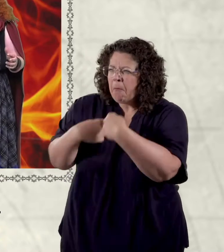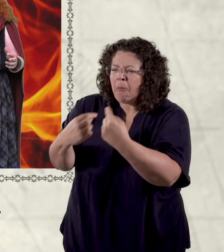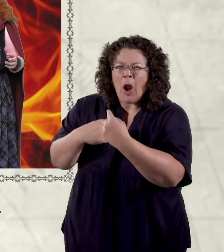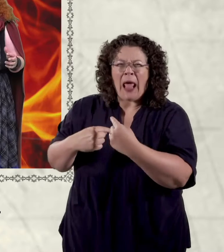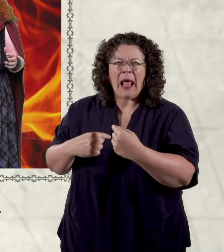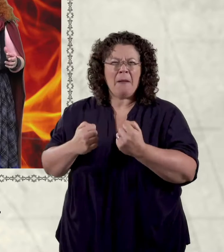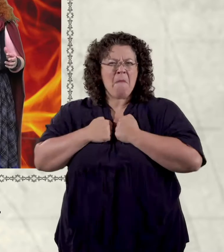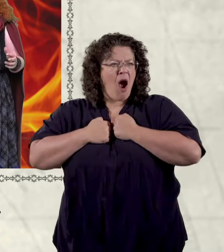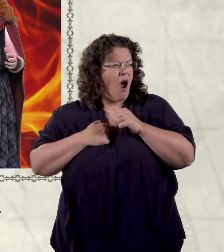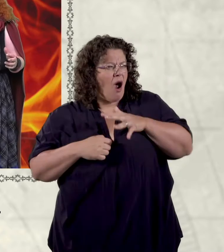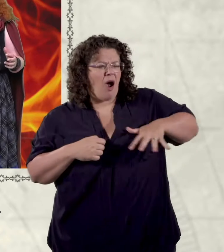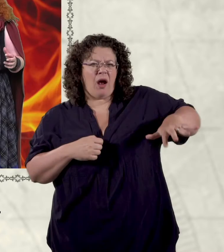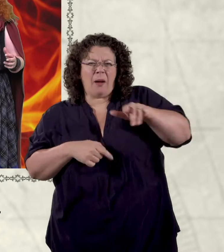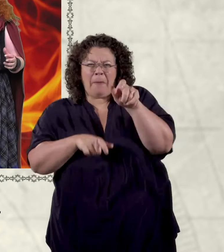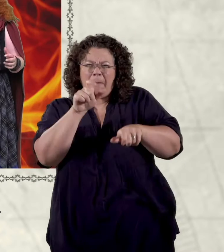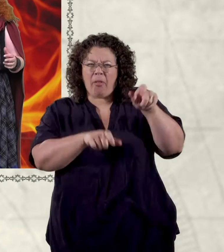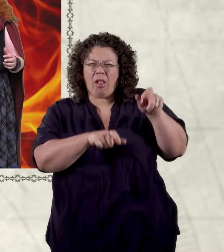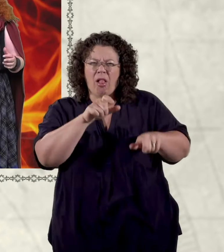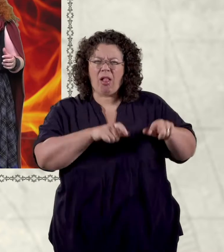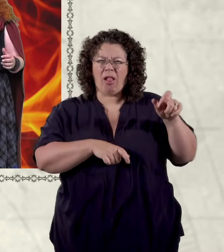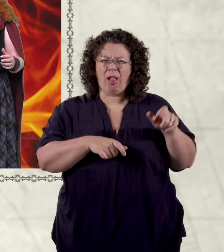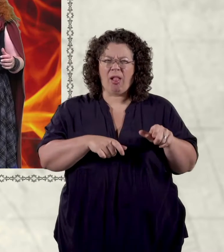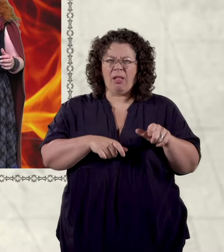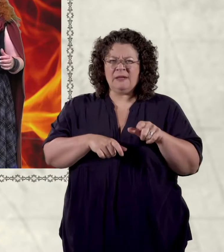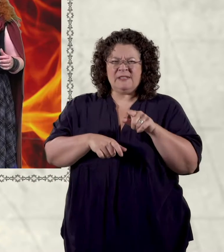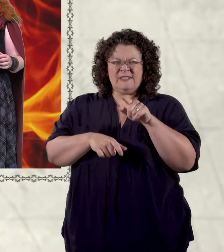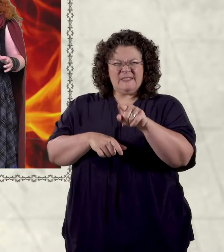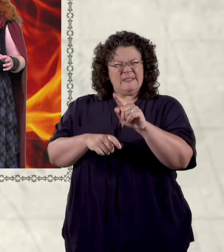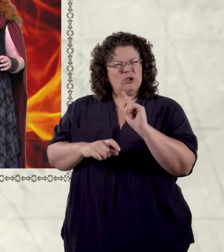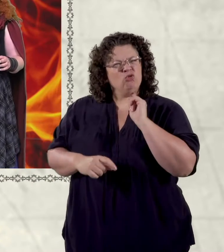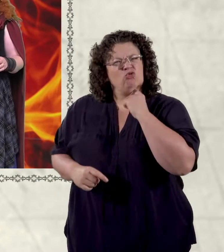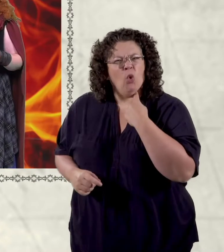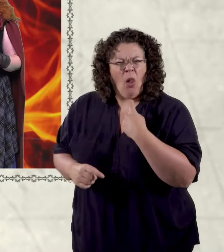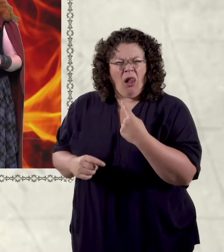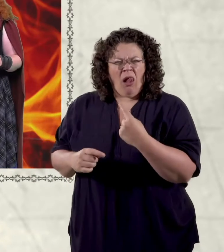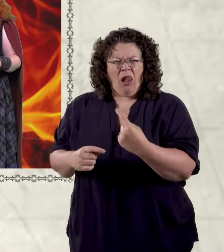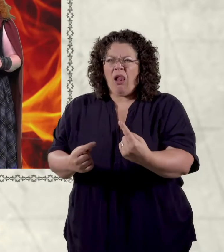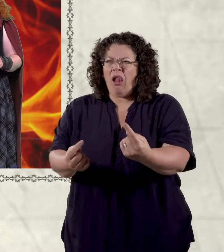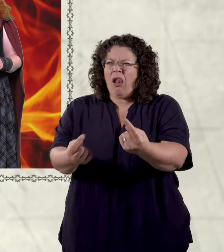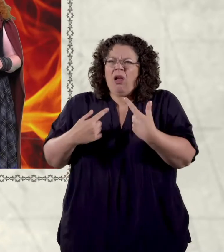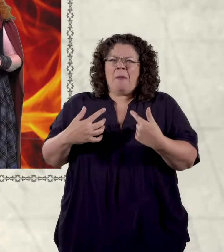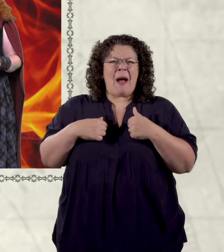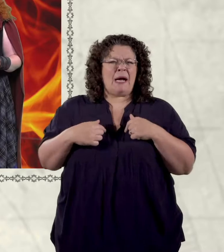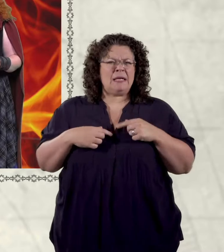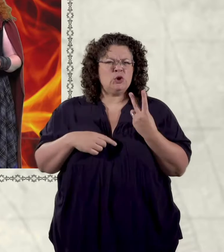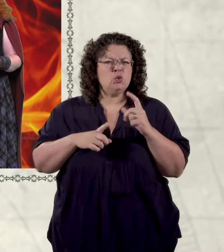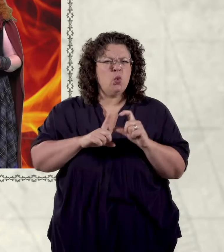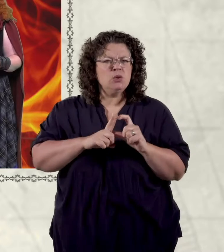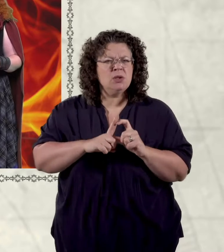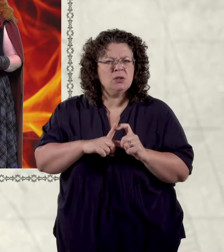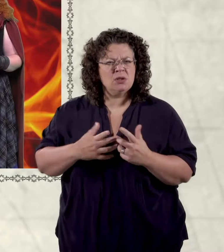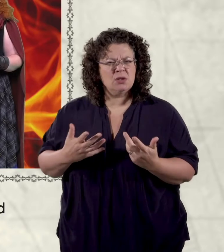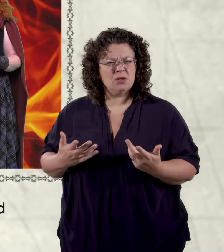Dim ond un peth oedd ar ôl. Clodiws yn fan hyn. Symbol o bawb oedd wedi ceisio bwlio fy mhobol